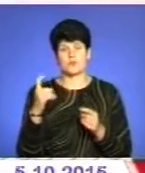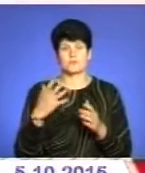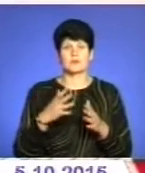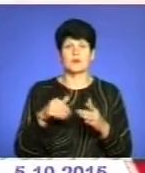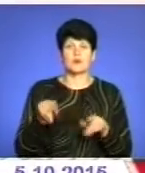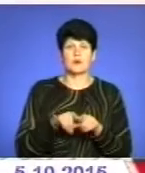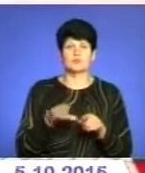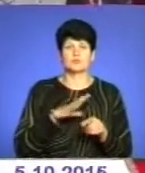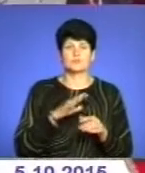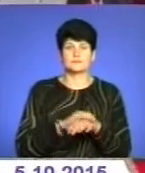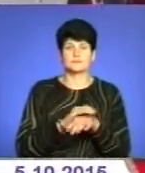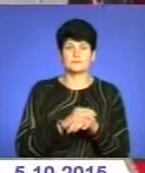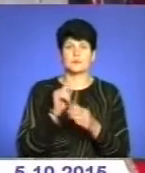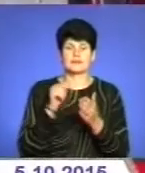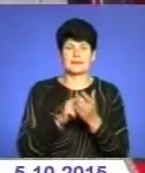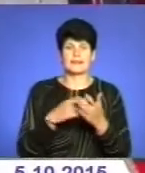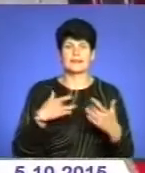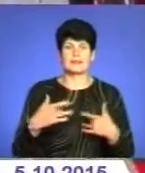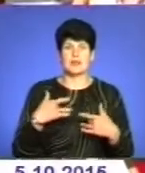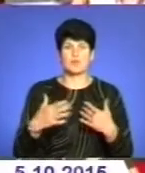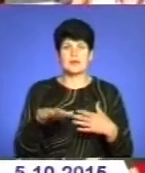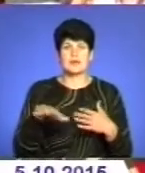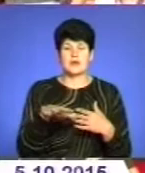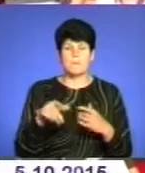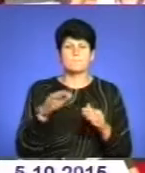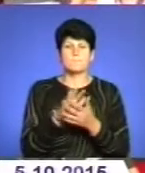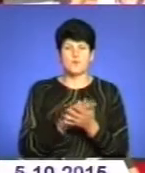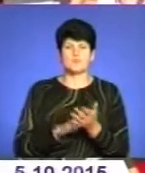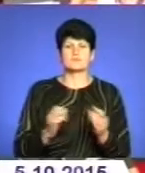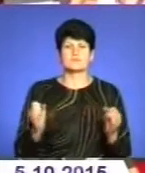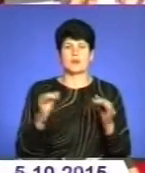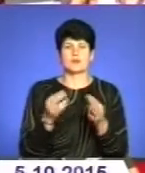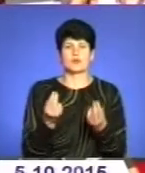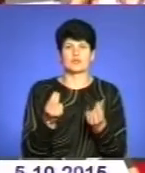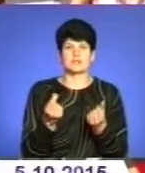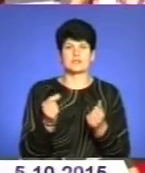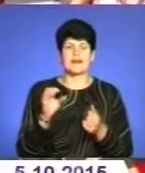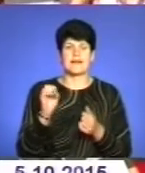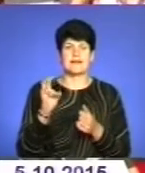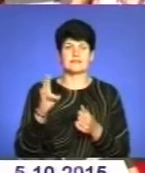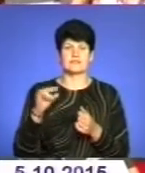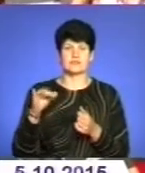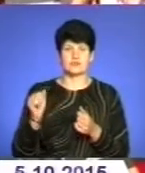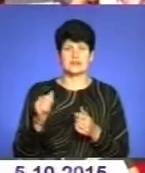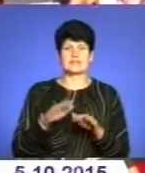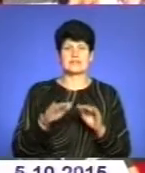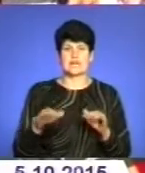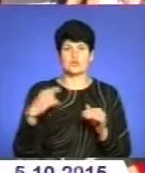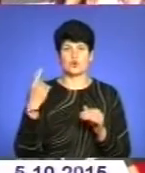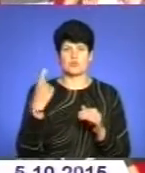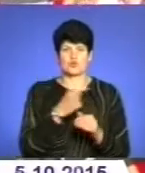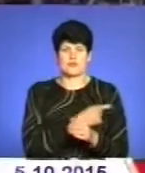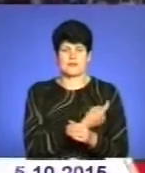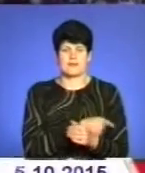також благодійну мету. На театральному майдані продовжували збирати кошти на електроенцефалограф для дитячої обласної